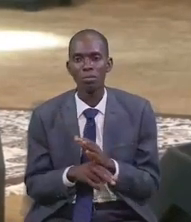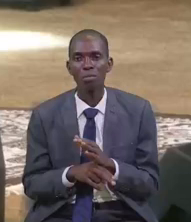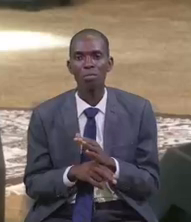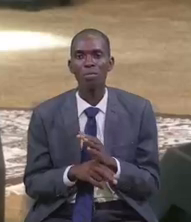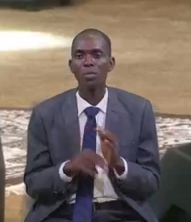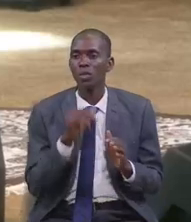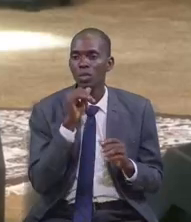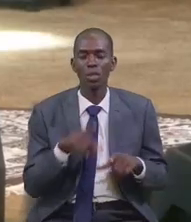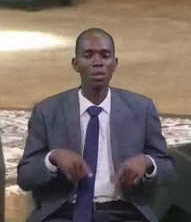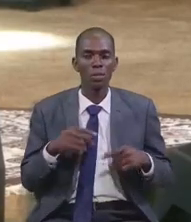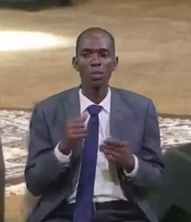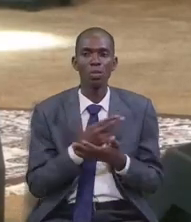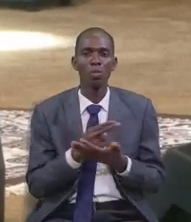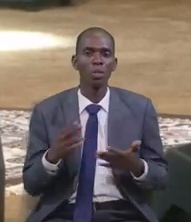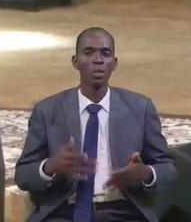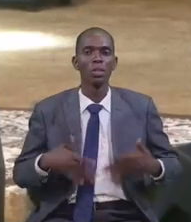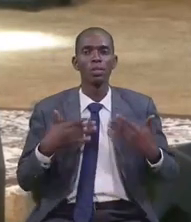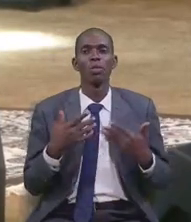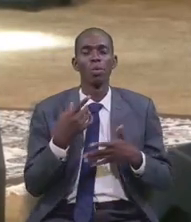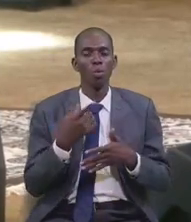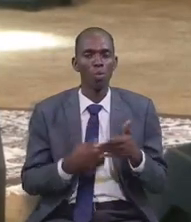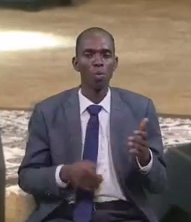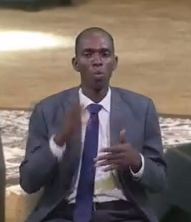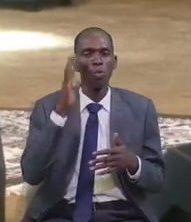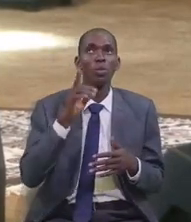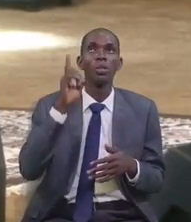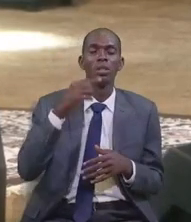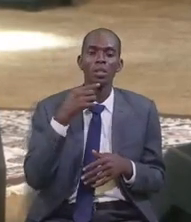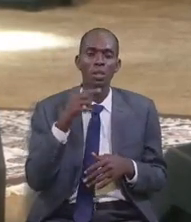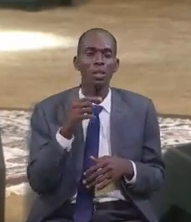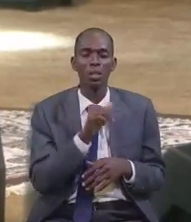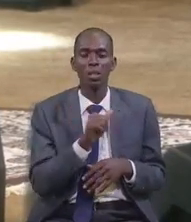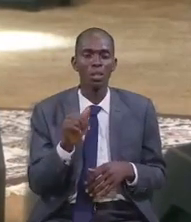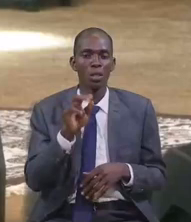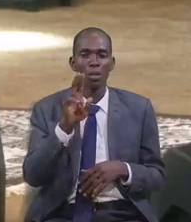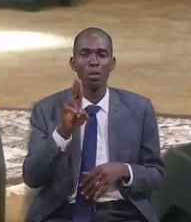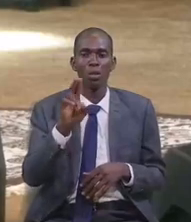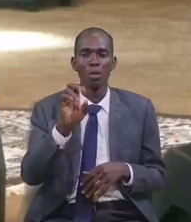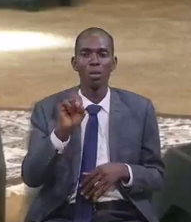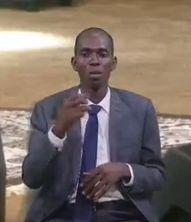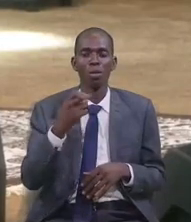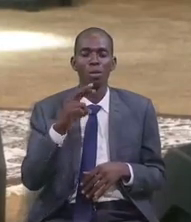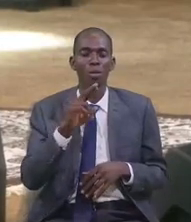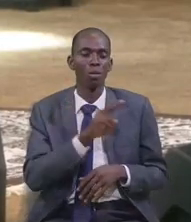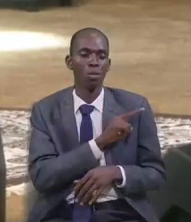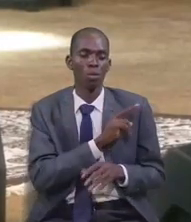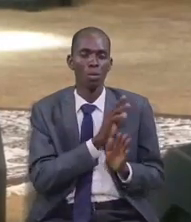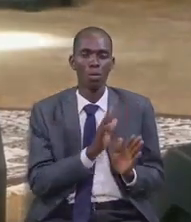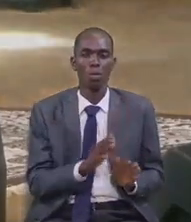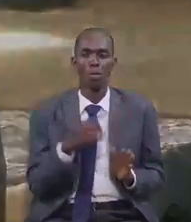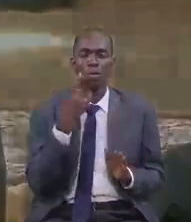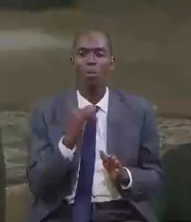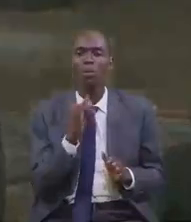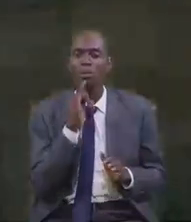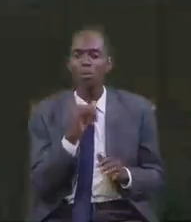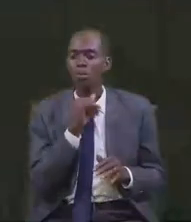une vie sainte? Que dira-t-il aux surveillants qui ne qui ne mènent pas une bonne vie, qui sont cruels à